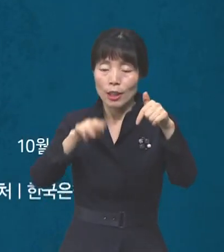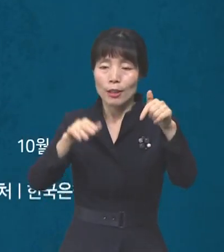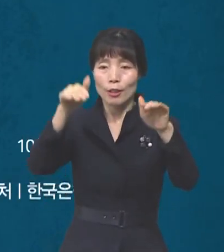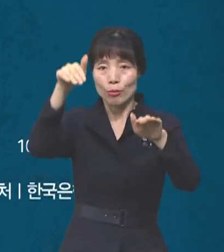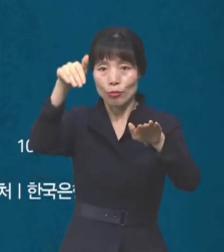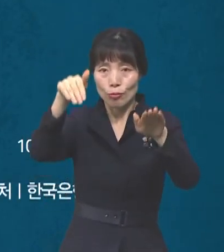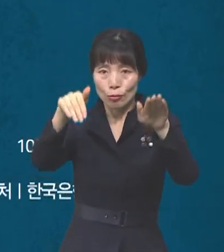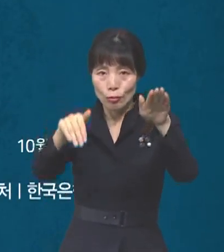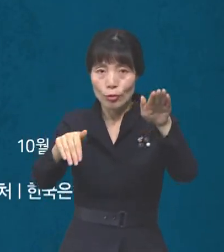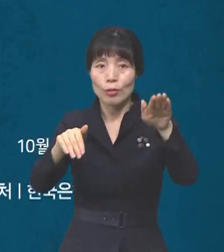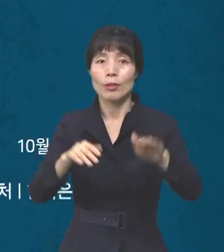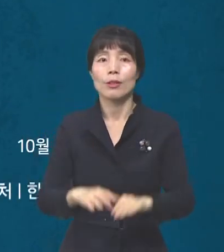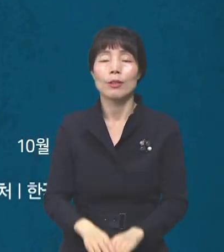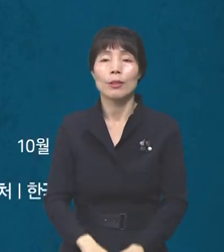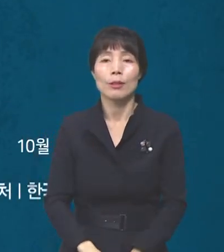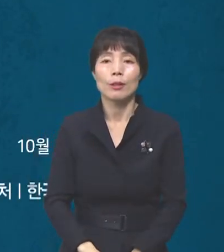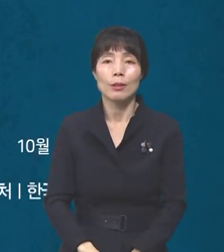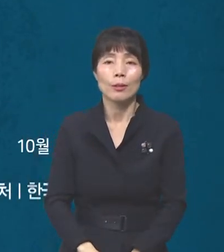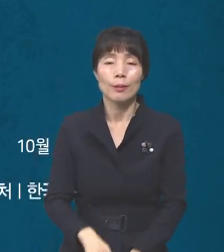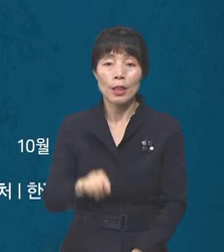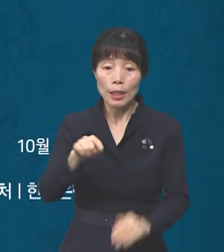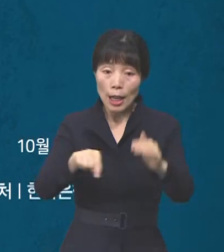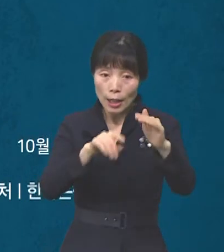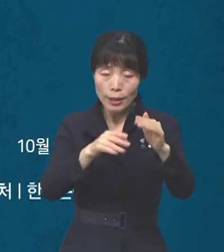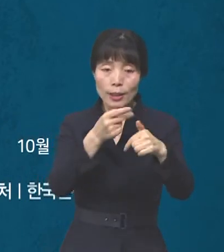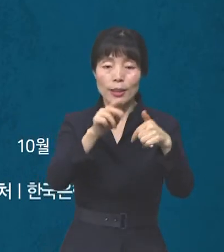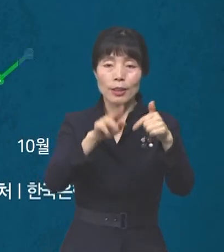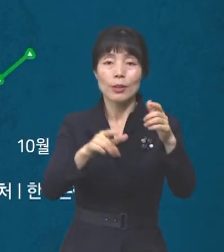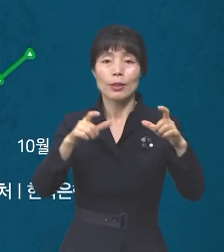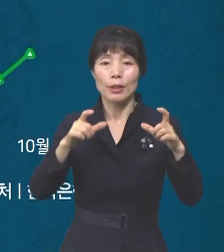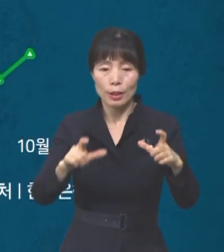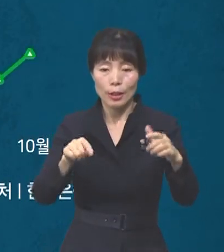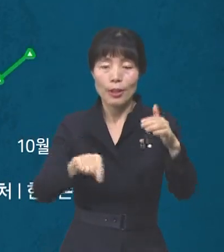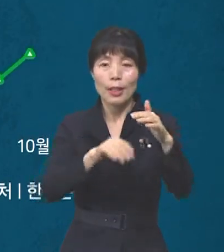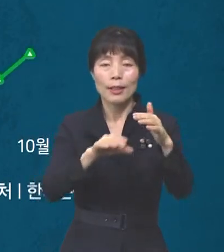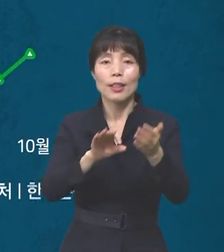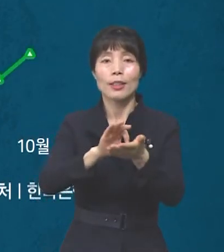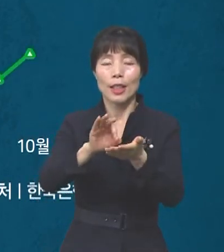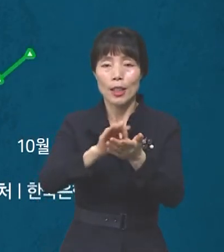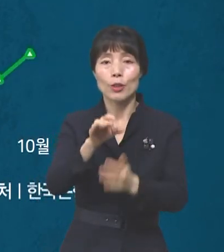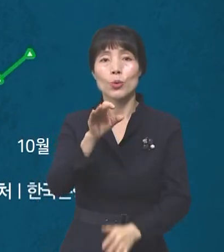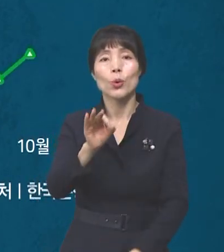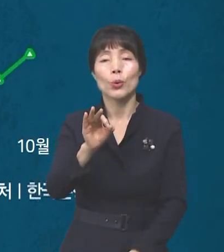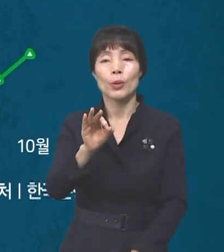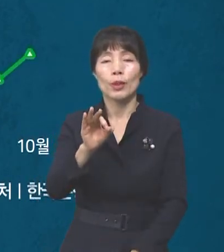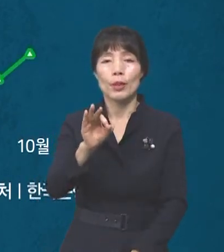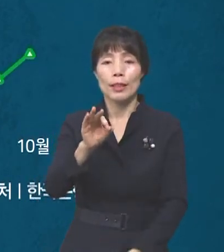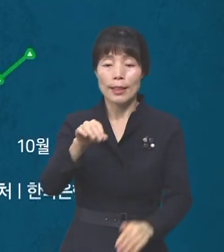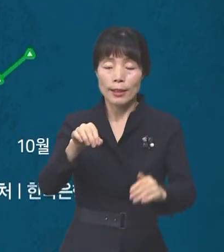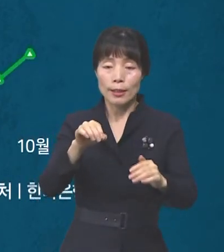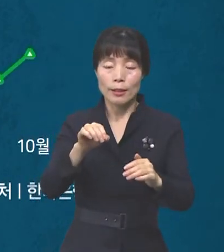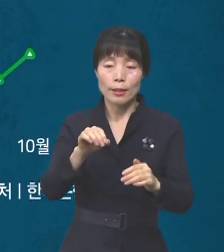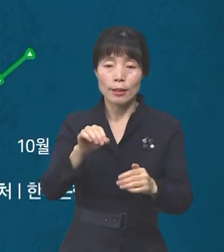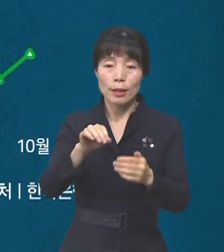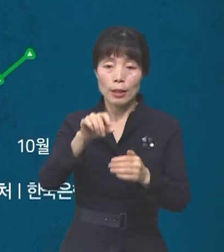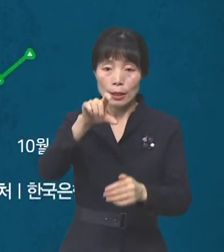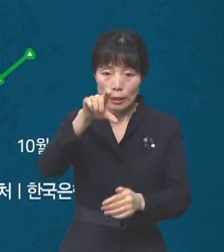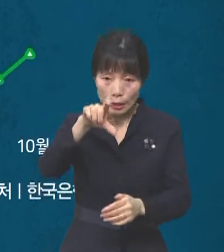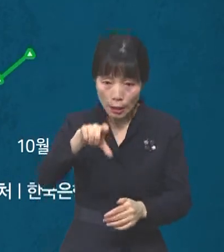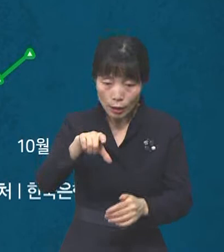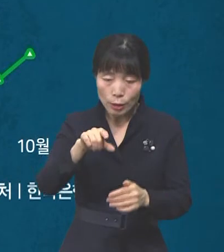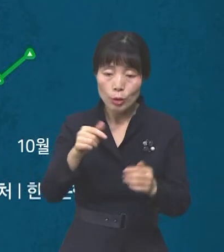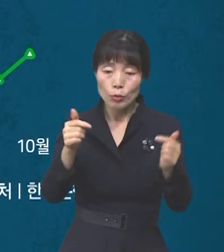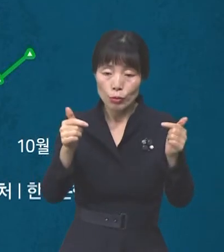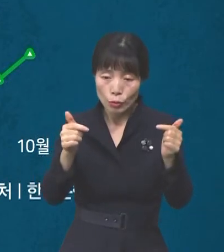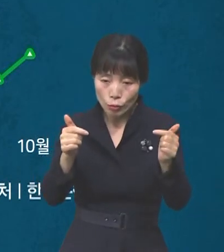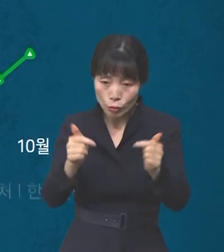유독 감소세가 뚜렷합니다. 이 가운데 인천 지역 내에서 쓰는 돈, 즉 역내 카드 사용액의 감소폭이